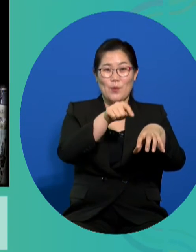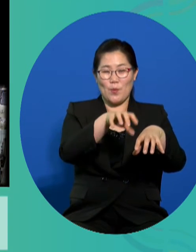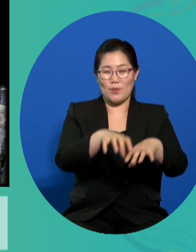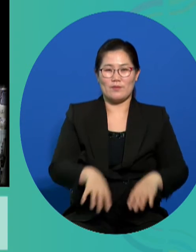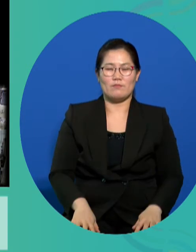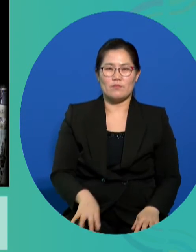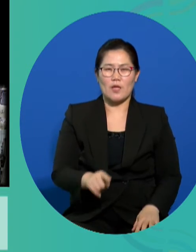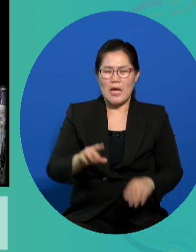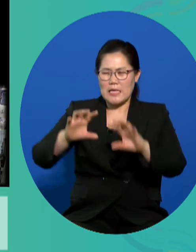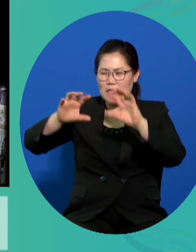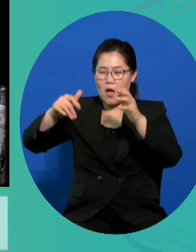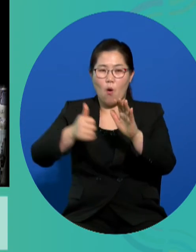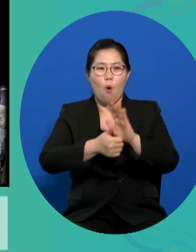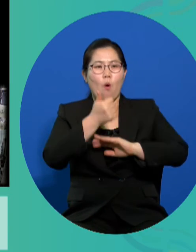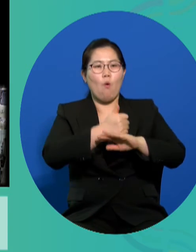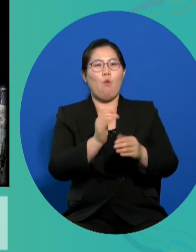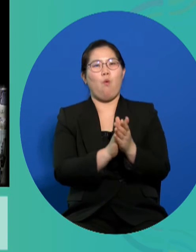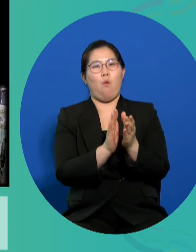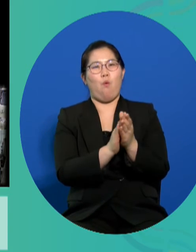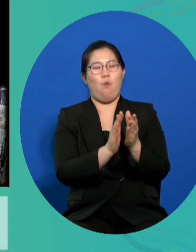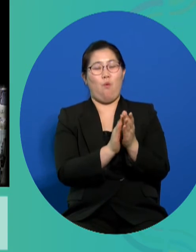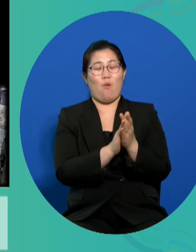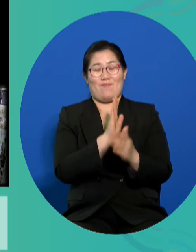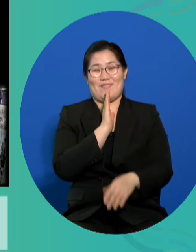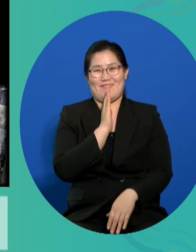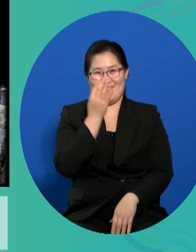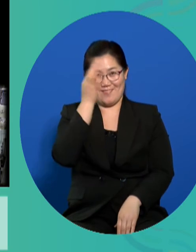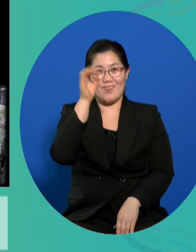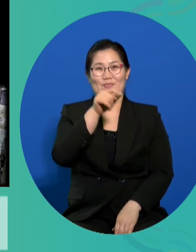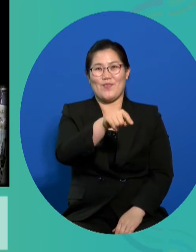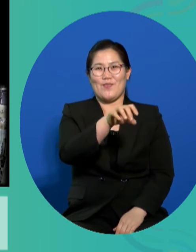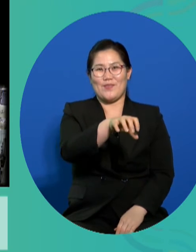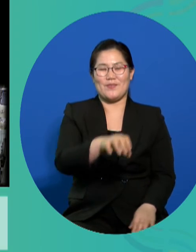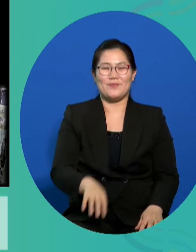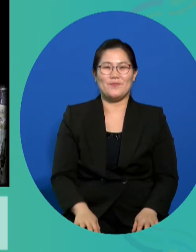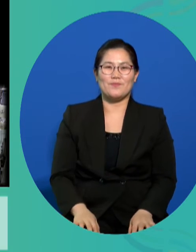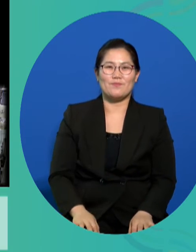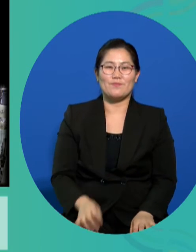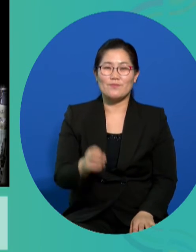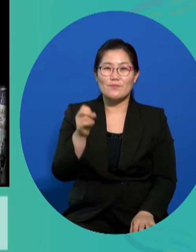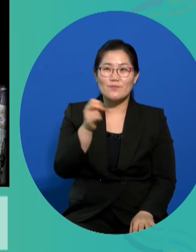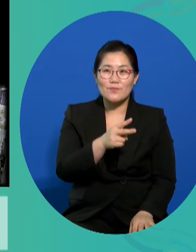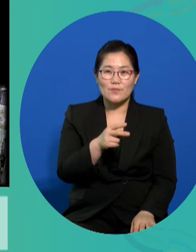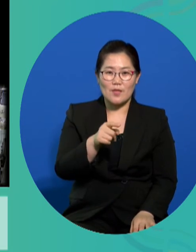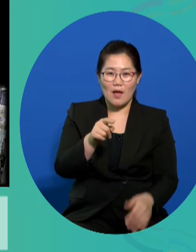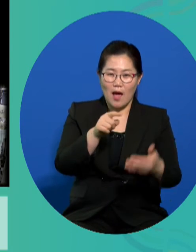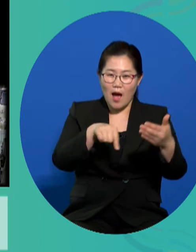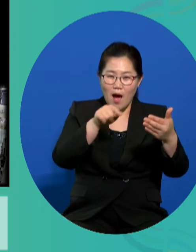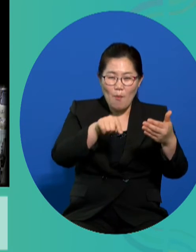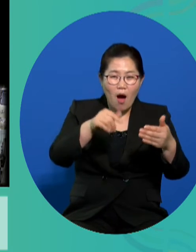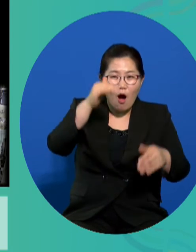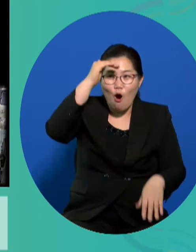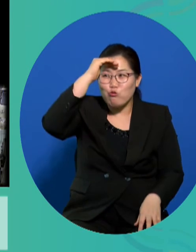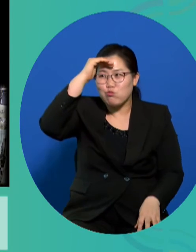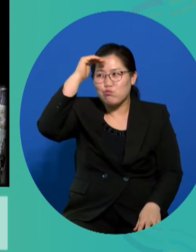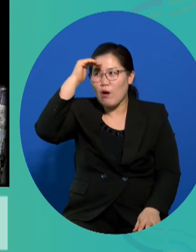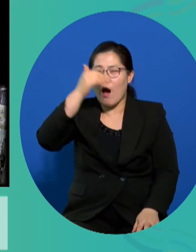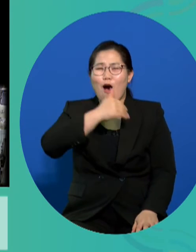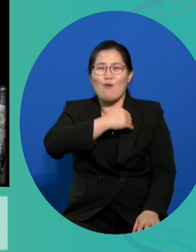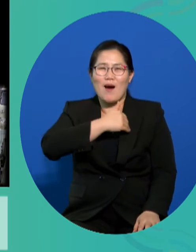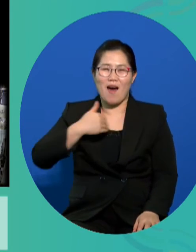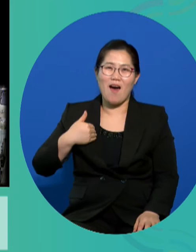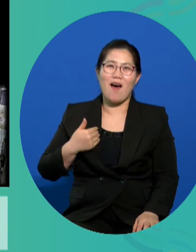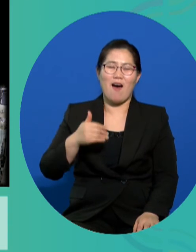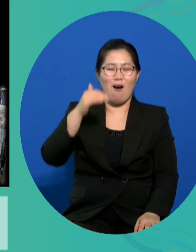성공한 그런 도시로 자리매김을 했습니다. 그리고 그 안에 보면 볼거리가 진짜 많아요. 환경이라는 측면에서